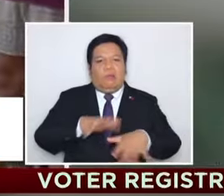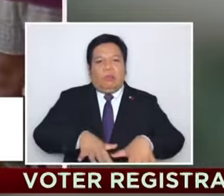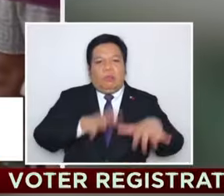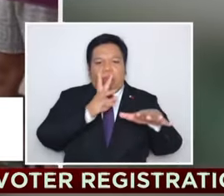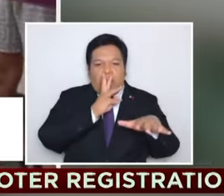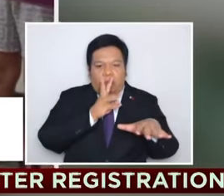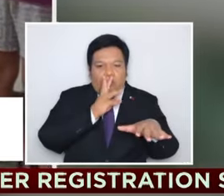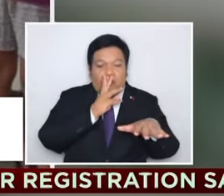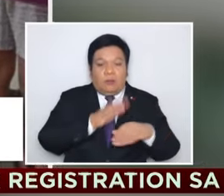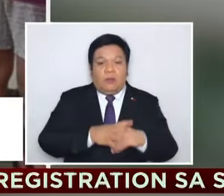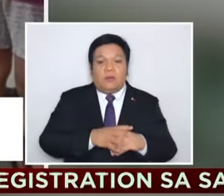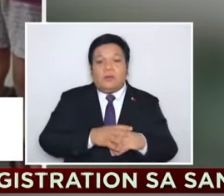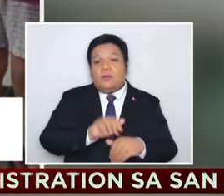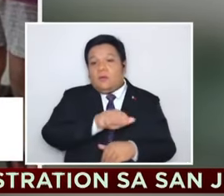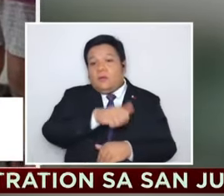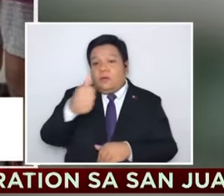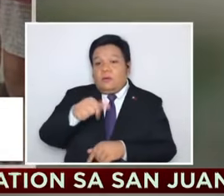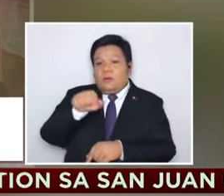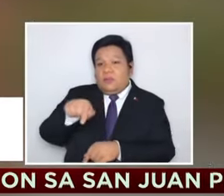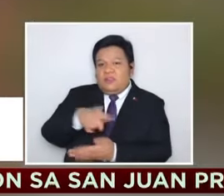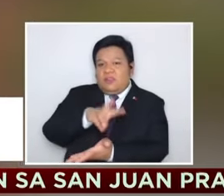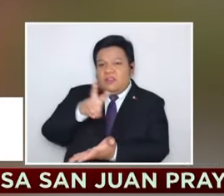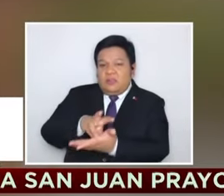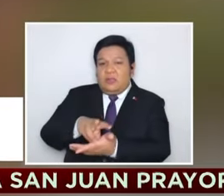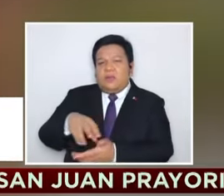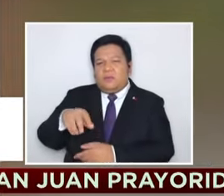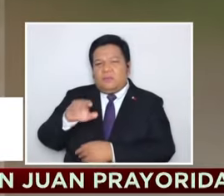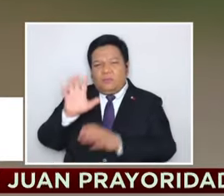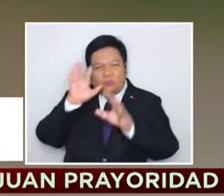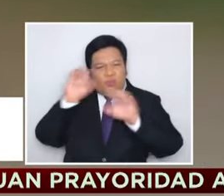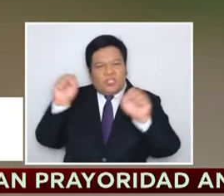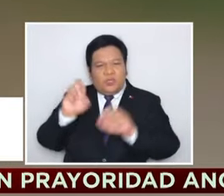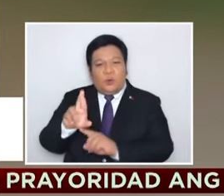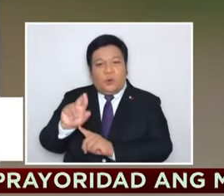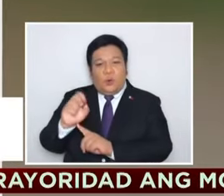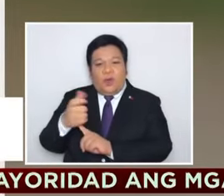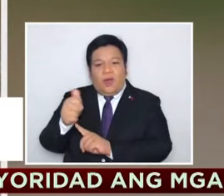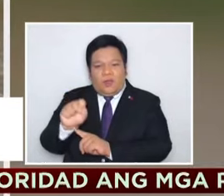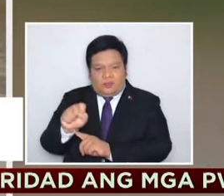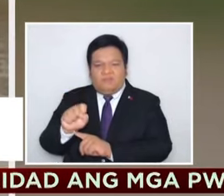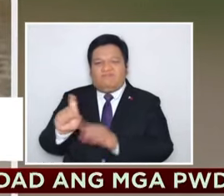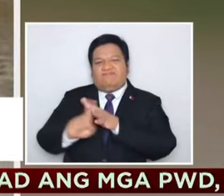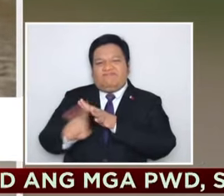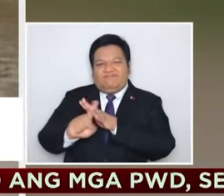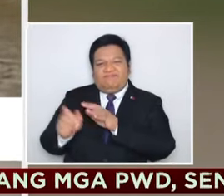ilog sa President Rojas sa Capiz dahil sa pag-apaw ng tubig.